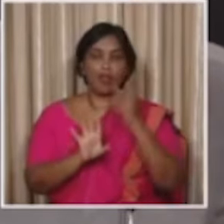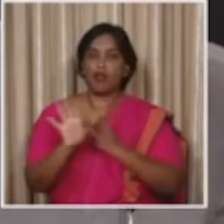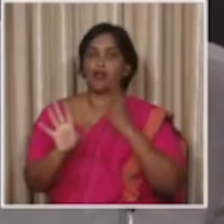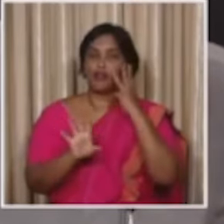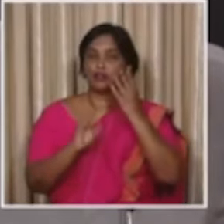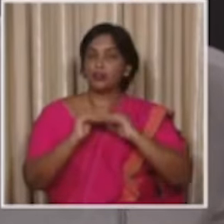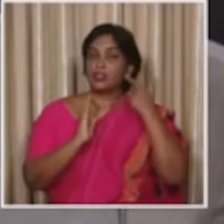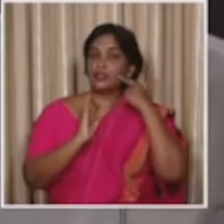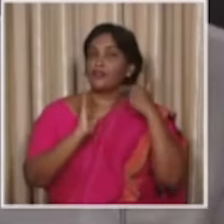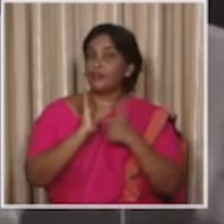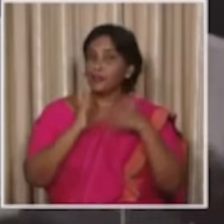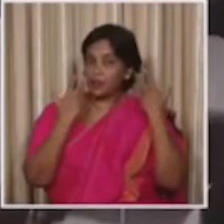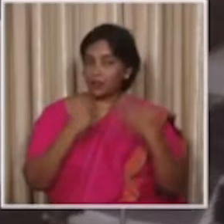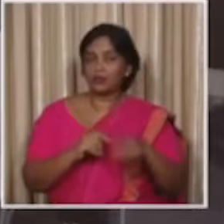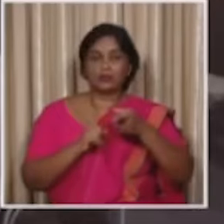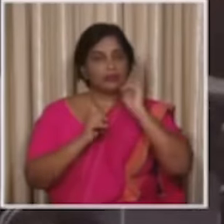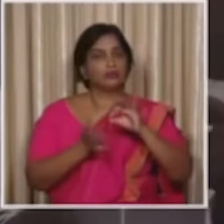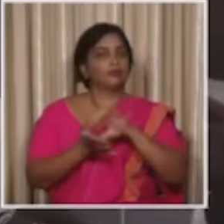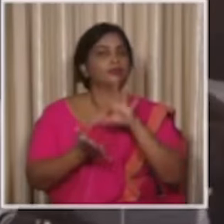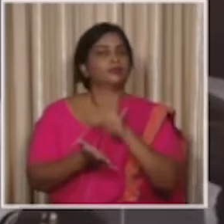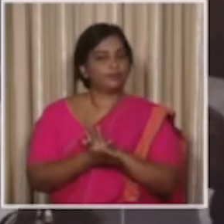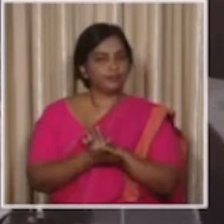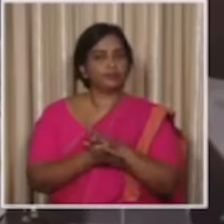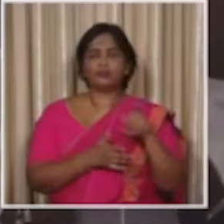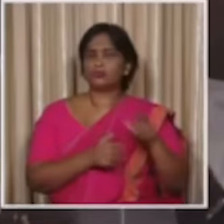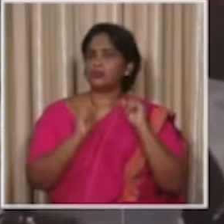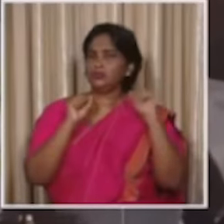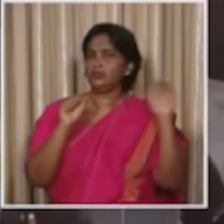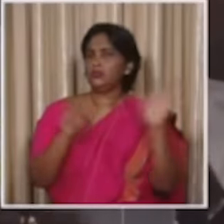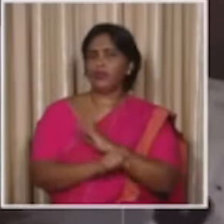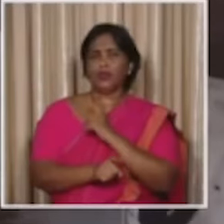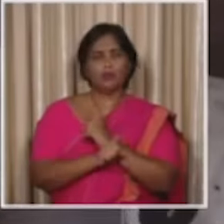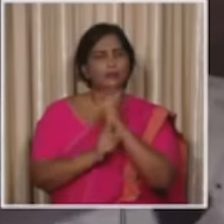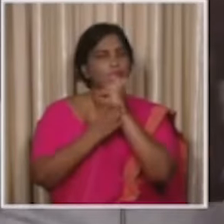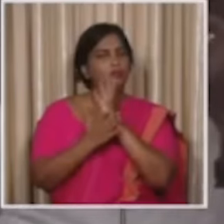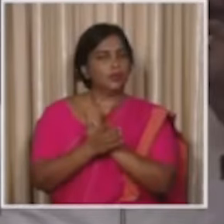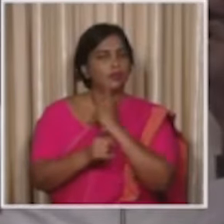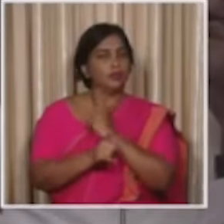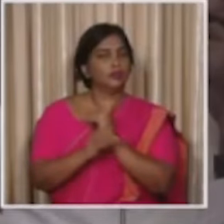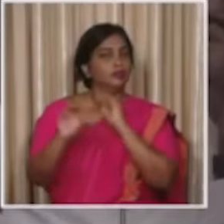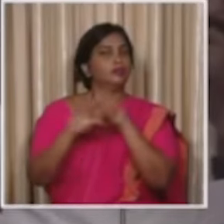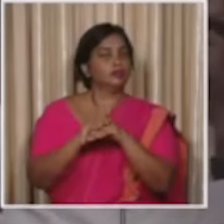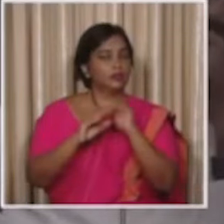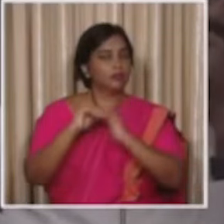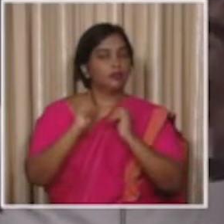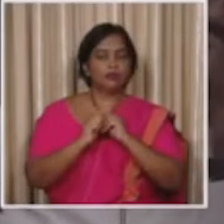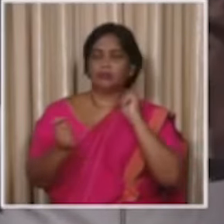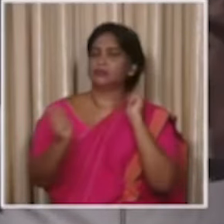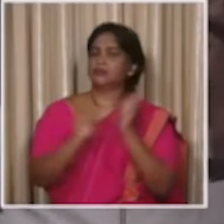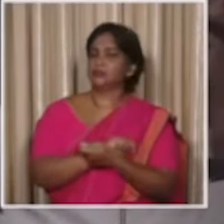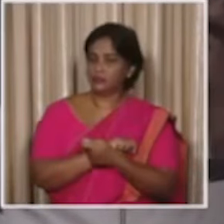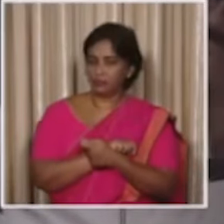3කින් පස්සේ විභාගයක් තියලා සිර කරන්න. දැන් මේක සම්පූර්ණ ගුරු සේවා ව්‍යවස්ථාවනු ගුරුවරු බඳවා ගැනීම ක්‍රමවේදය කණු පිට